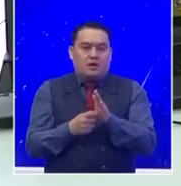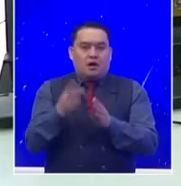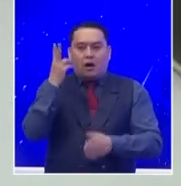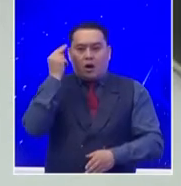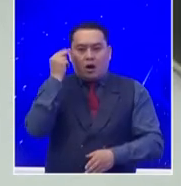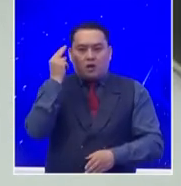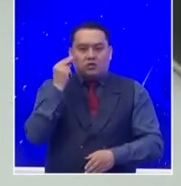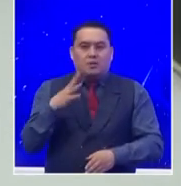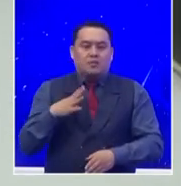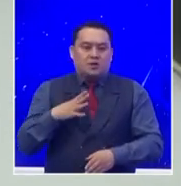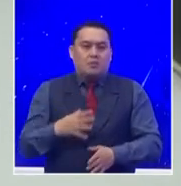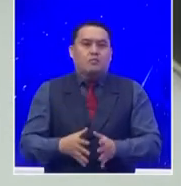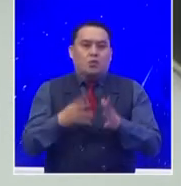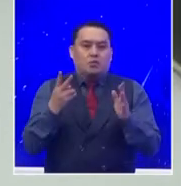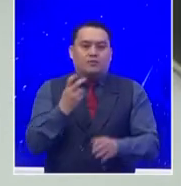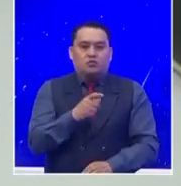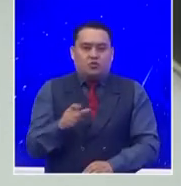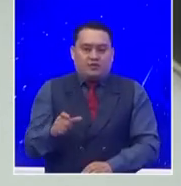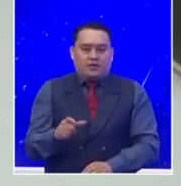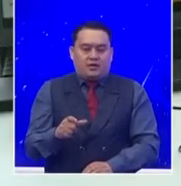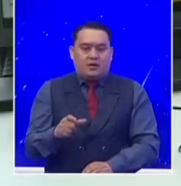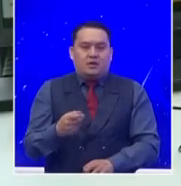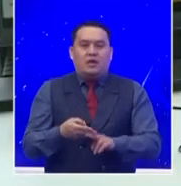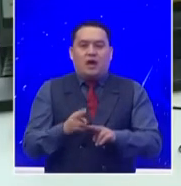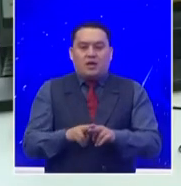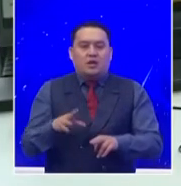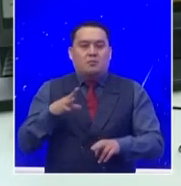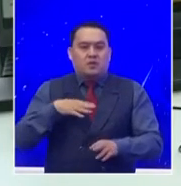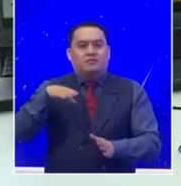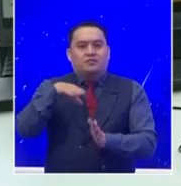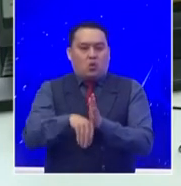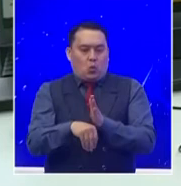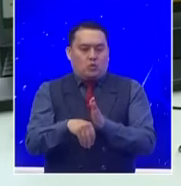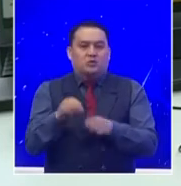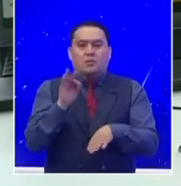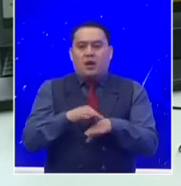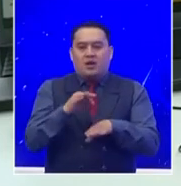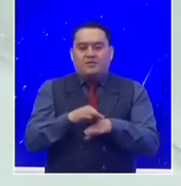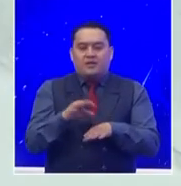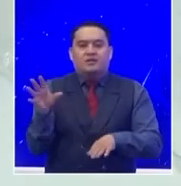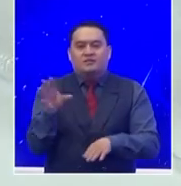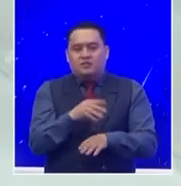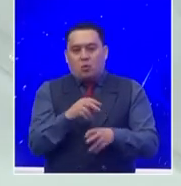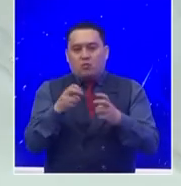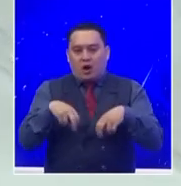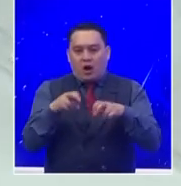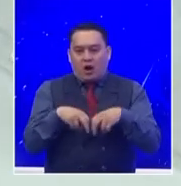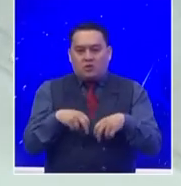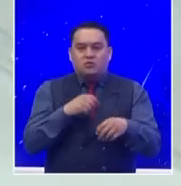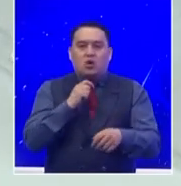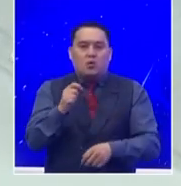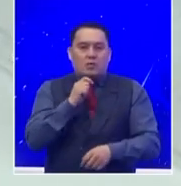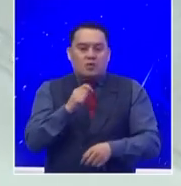Количество респондентов составило более 200 человек. На основе этих данных был составлен классификатор заболеваний учащихся, проведены интервью со